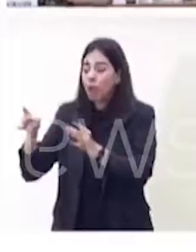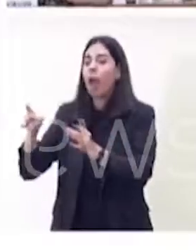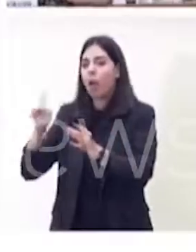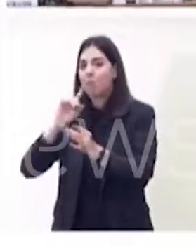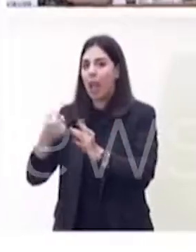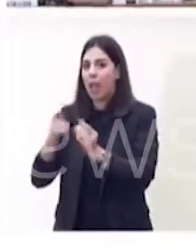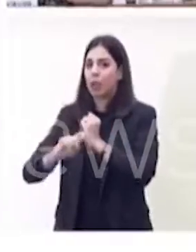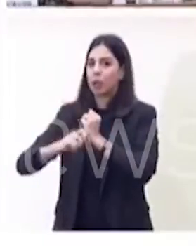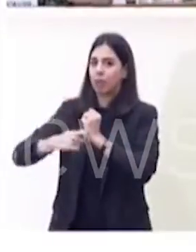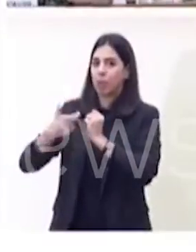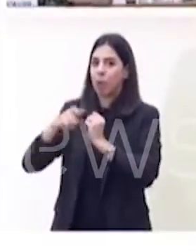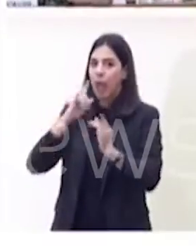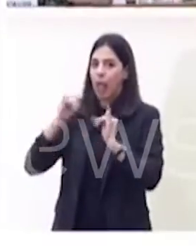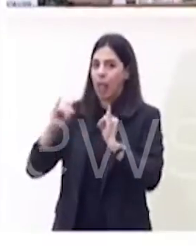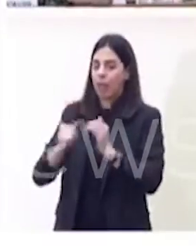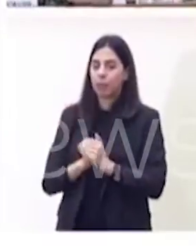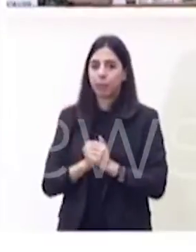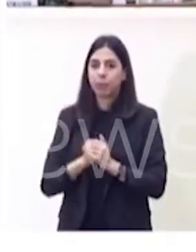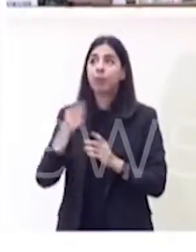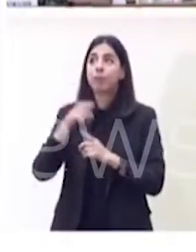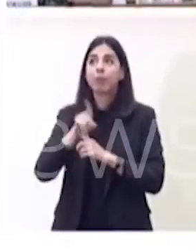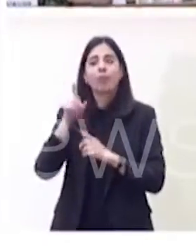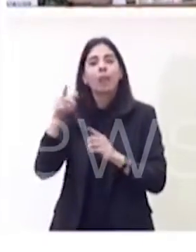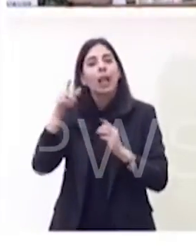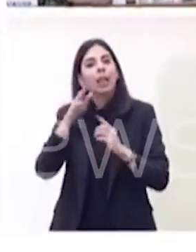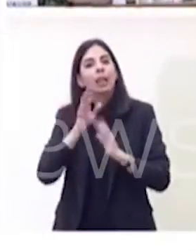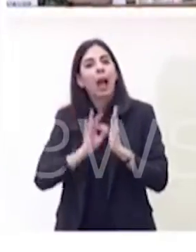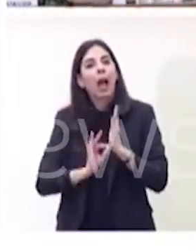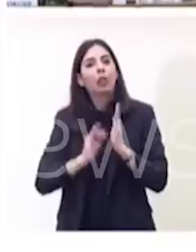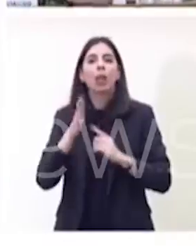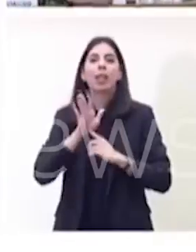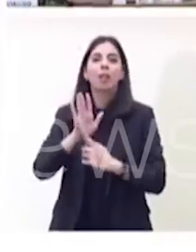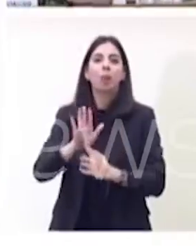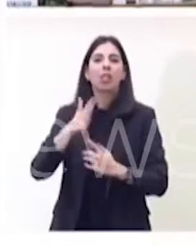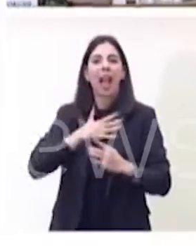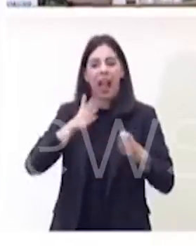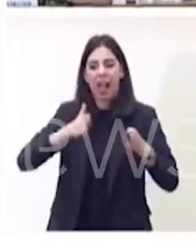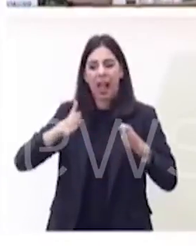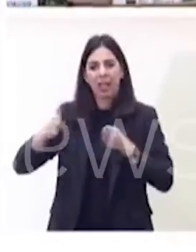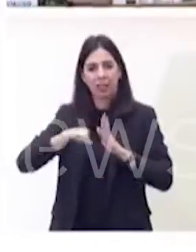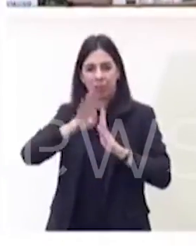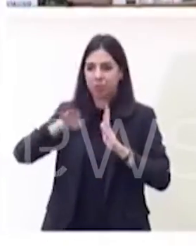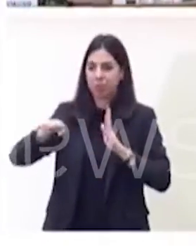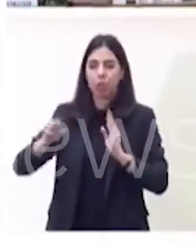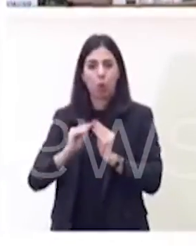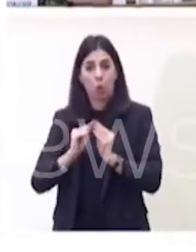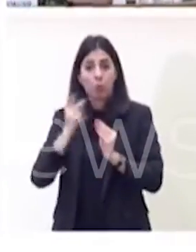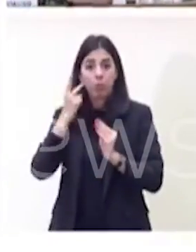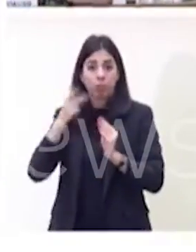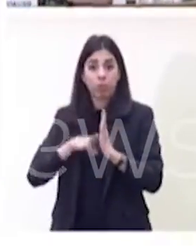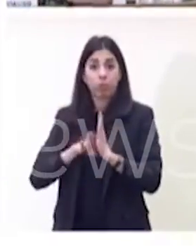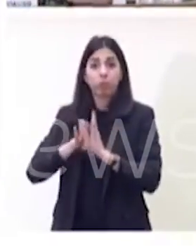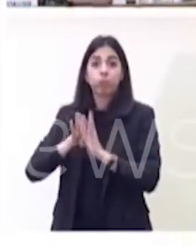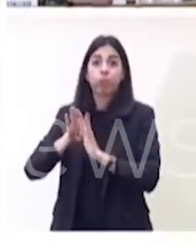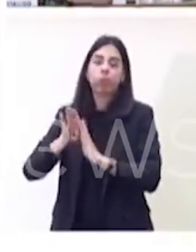questo è un dato che scorpora in qualche modo l'andamento della curva per fasce di età e vedete che sostanzialmente un po la crescita sta